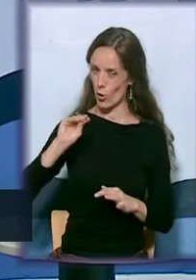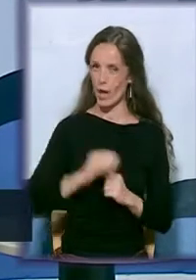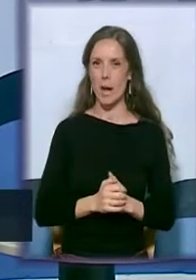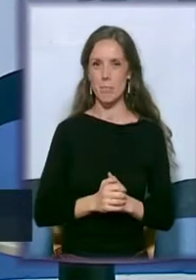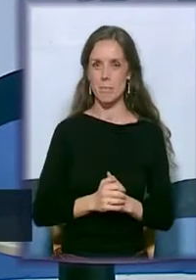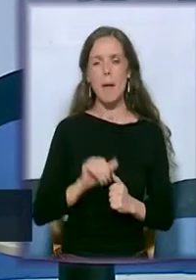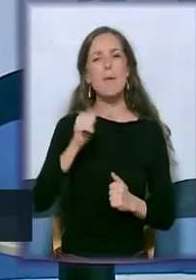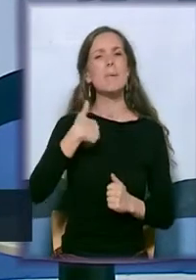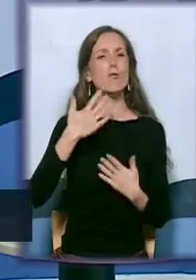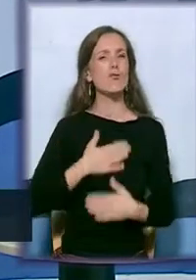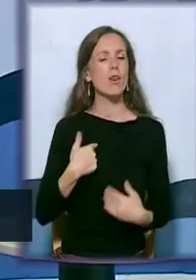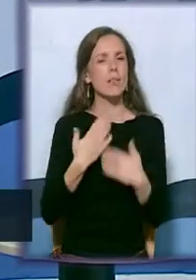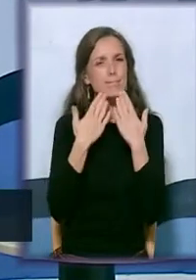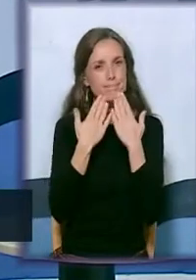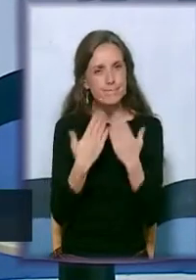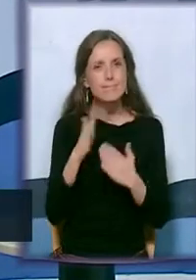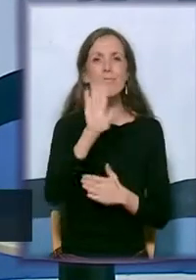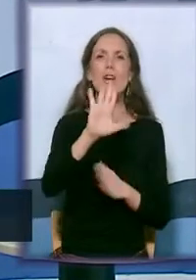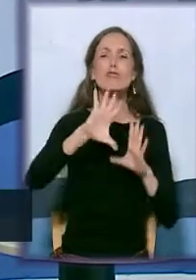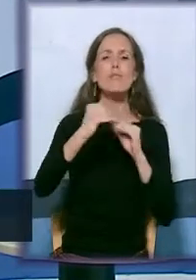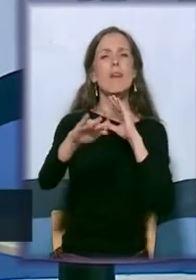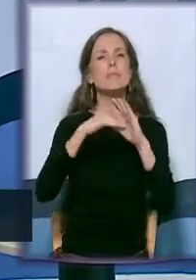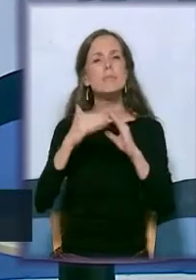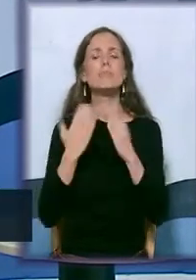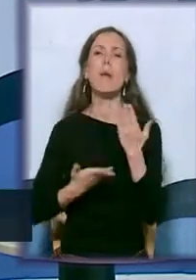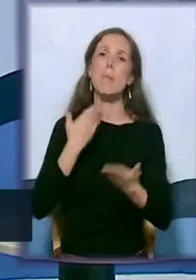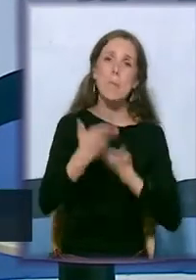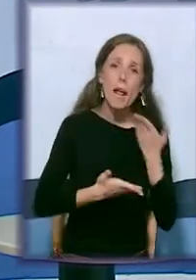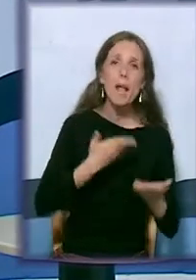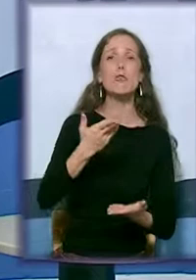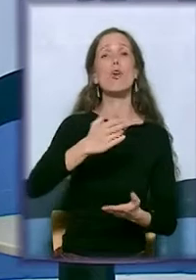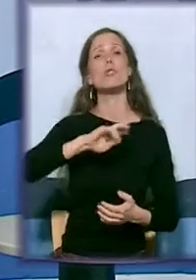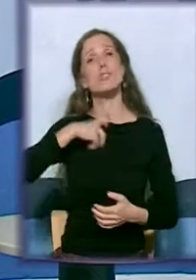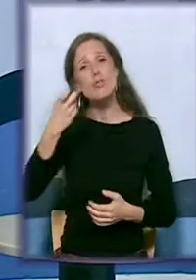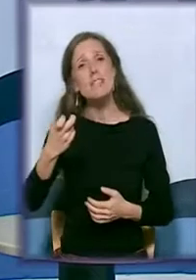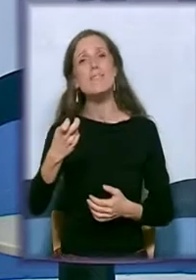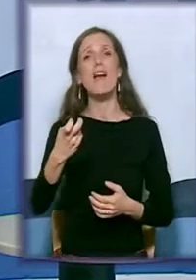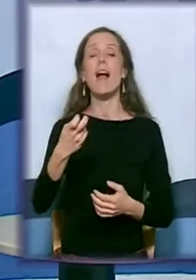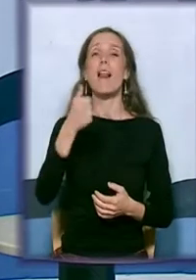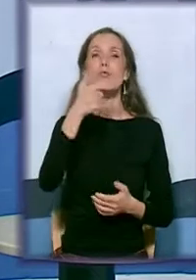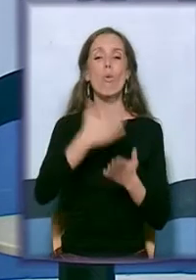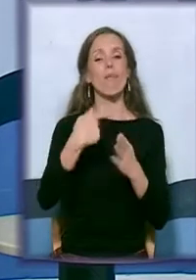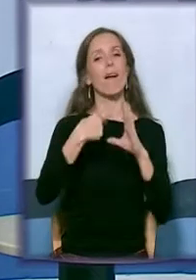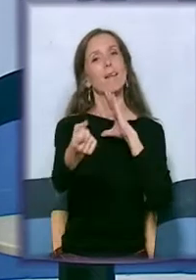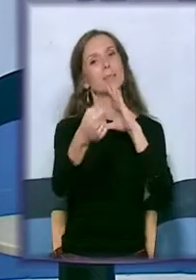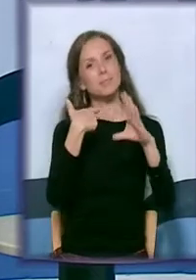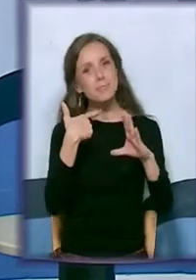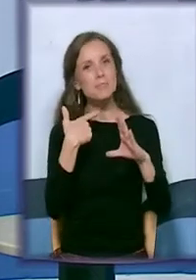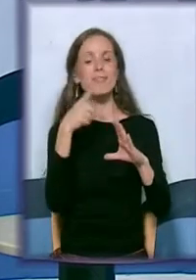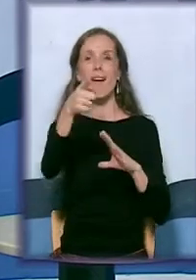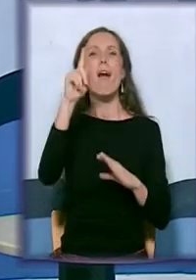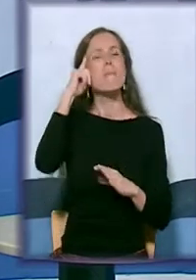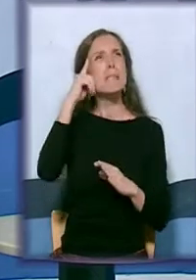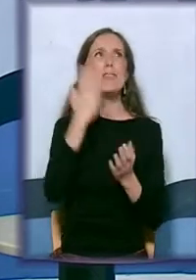na svemu onome što i jesu vaši predlozi, pozivi i načini na koji vi mislite da mi uvek možemo da vam damo